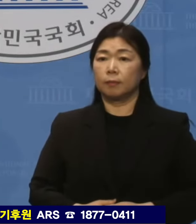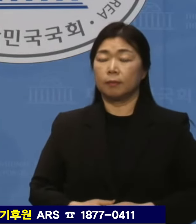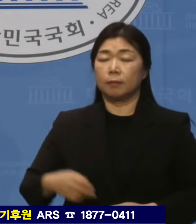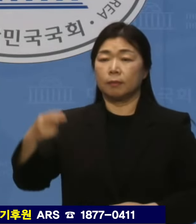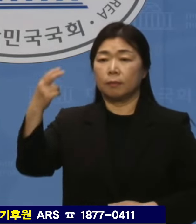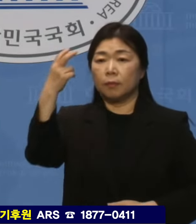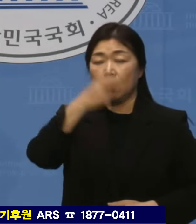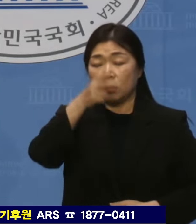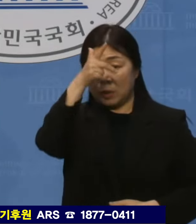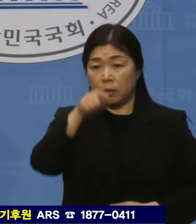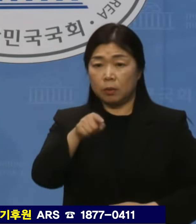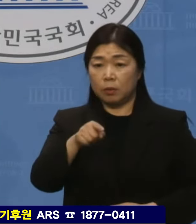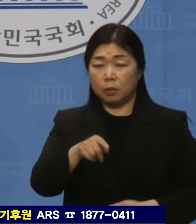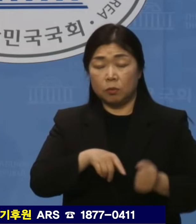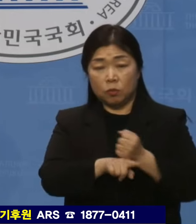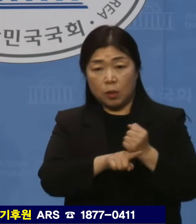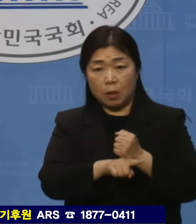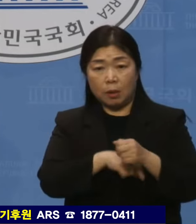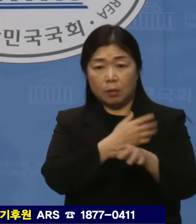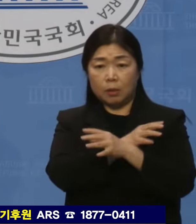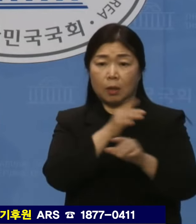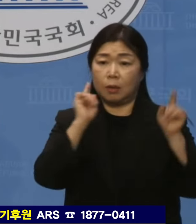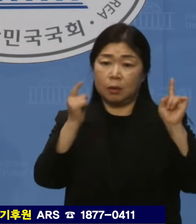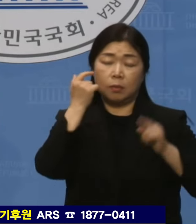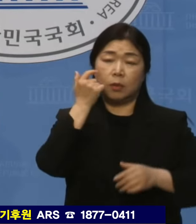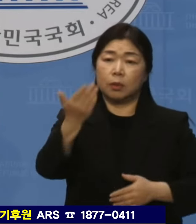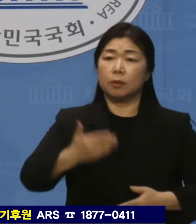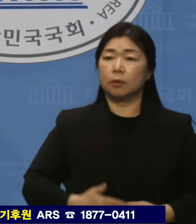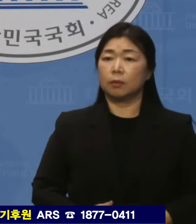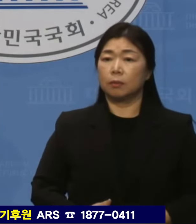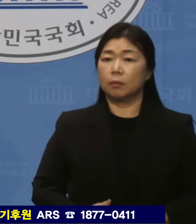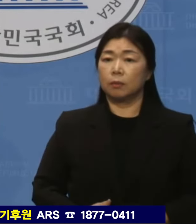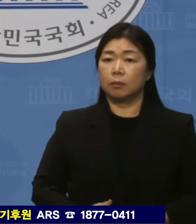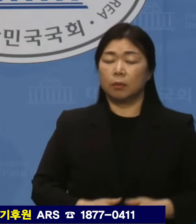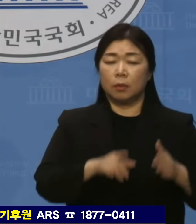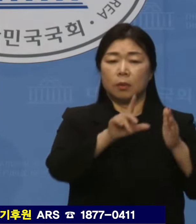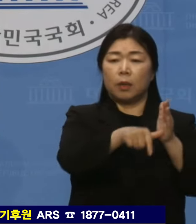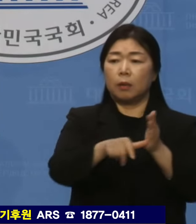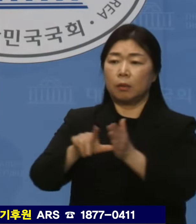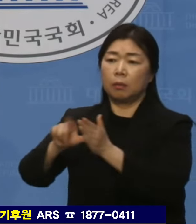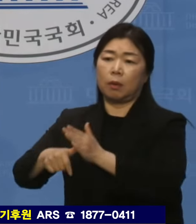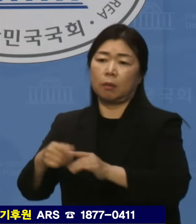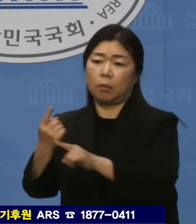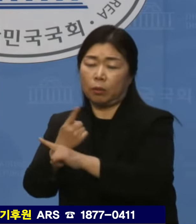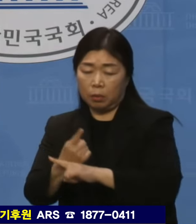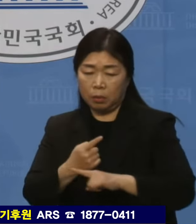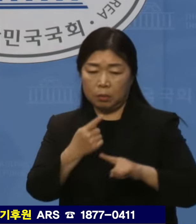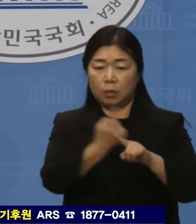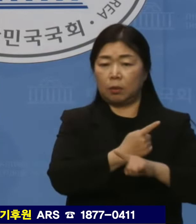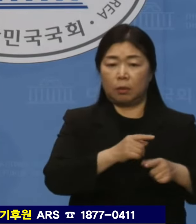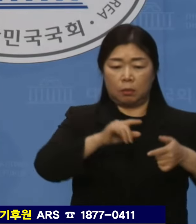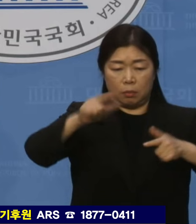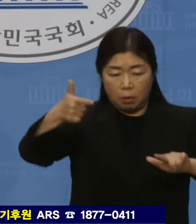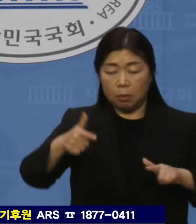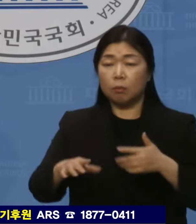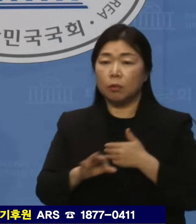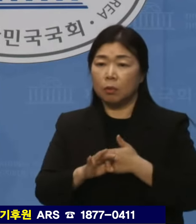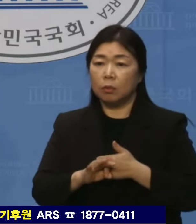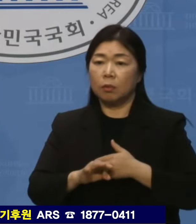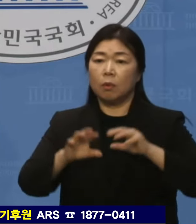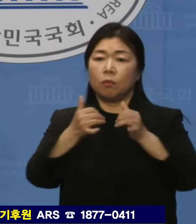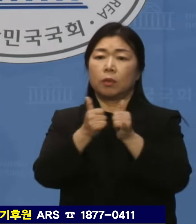검찰은 수사가 장난입니까? 수사가 그때그때 바뀐다면 국민께서 검찰